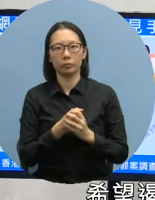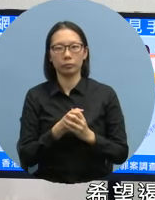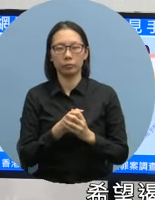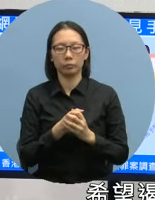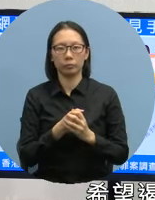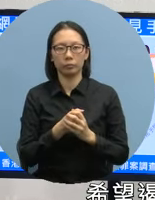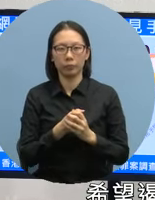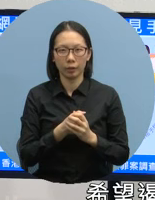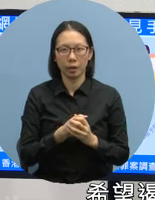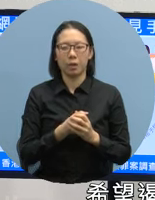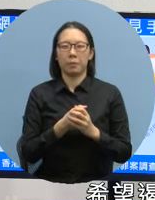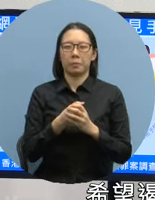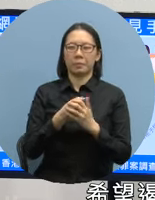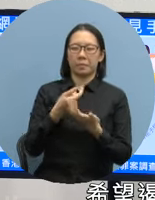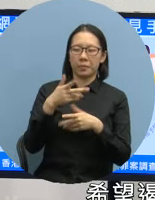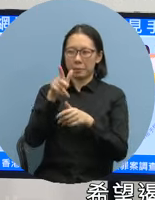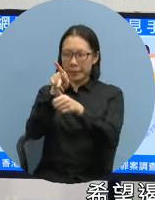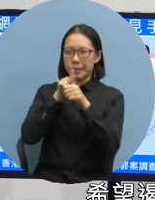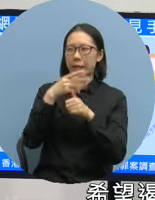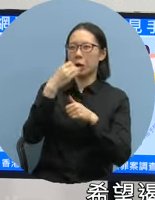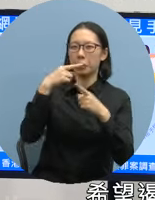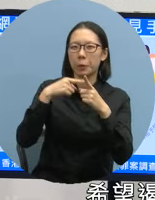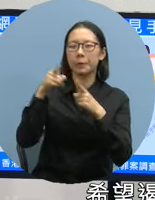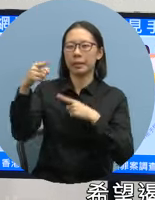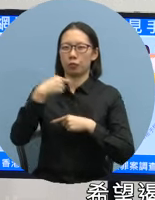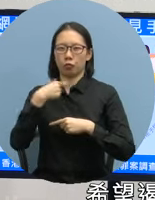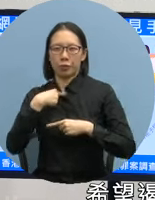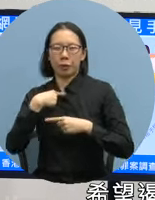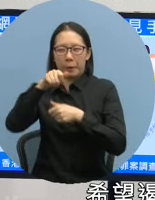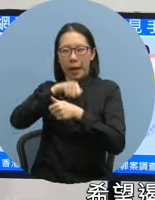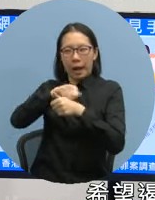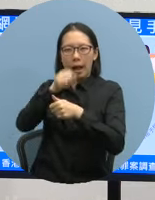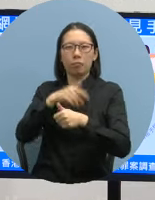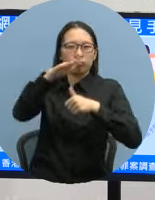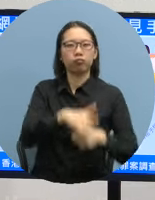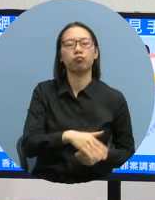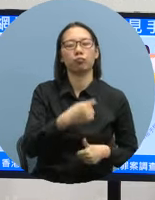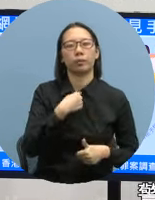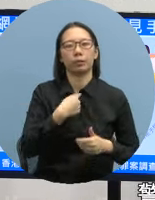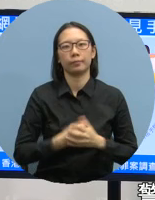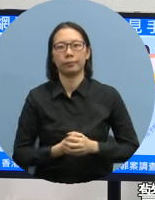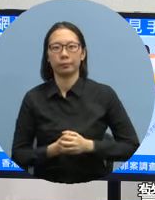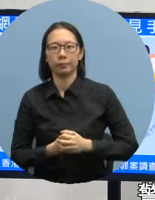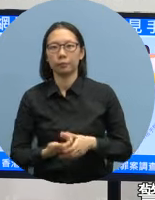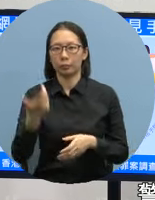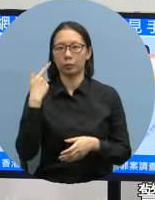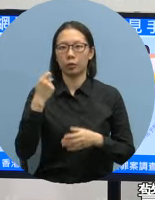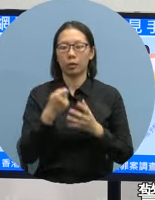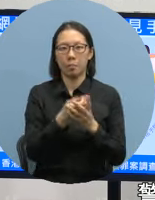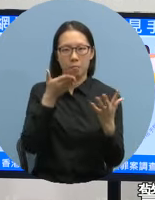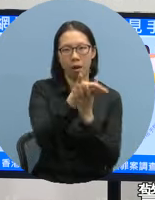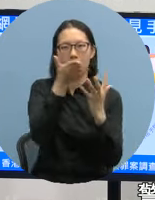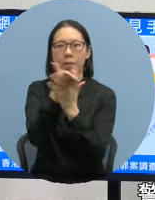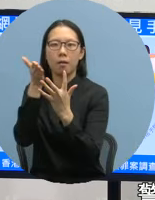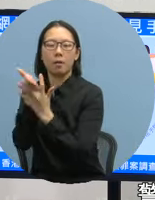到騙徒利用市民的切身需要行騙的。過去這幾天呢，我們突擊搜查了